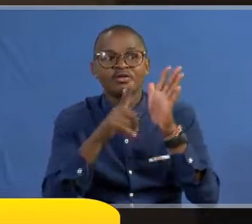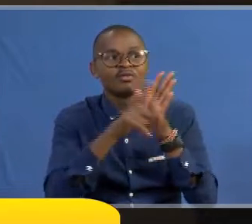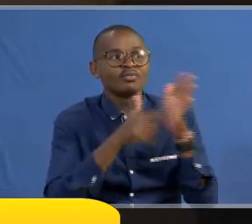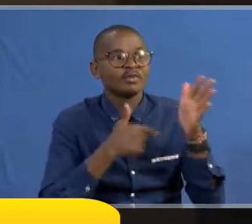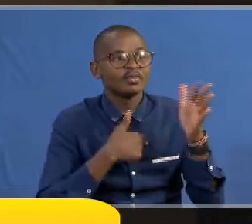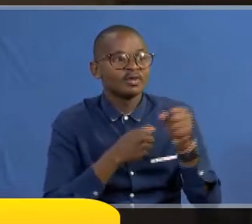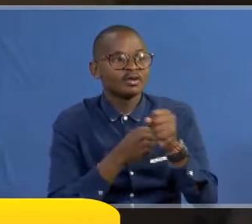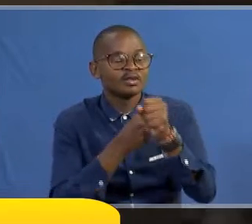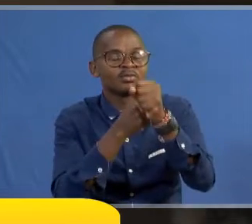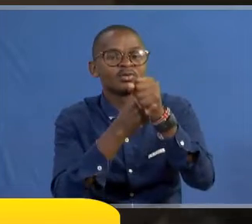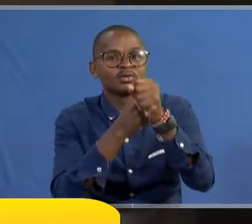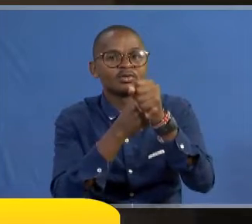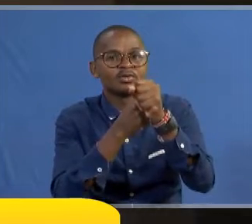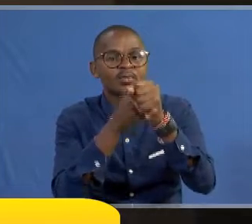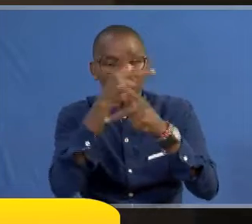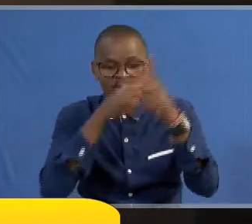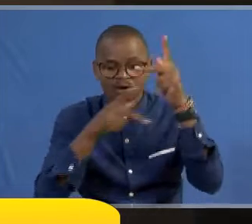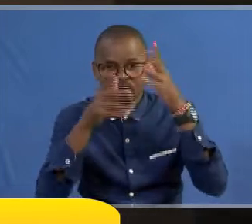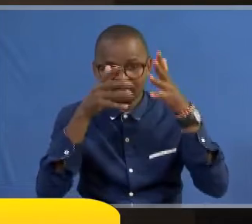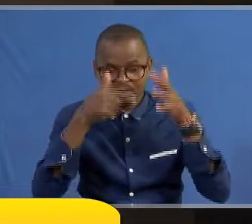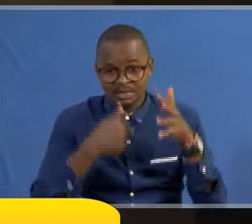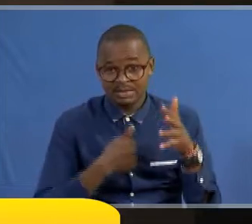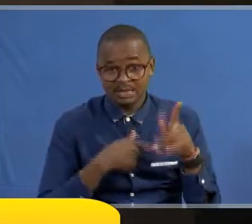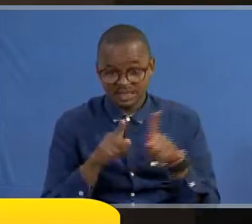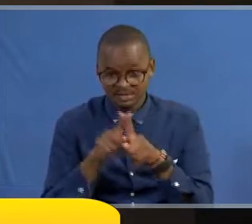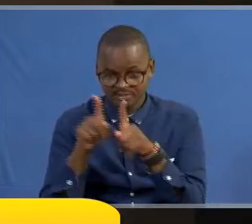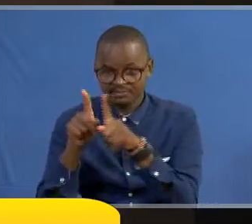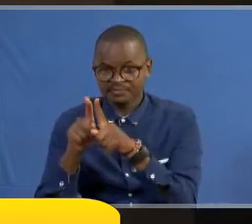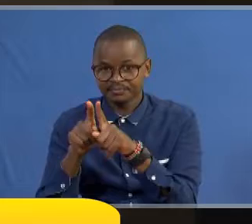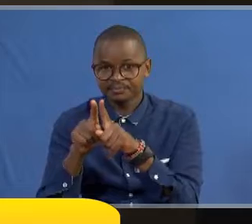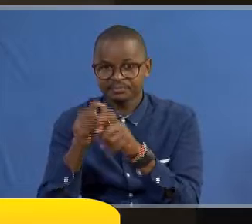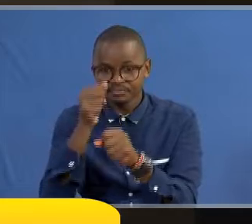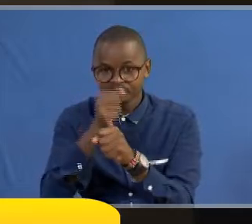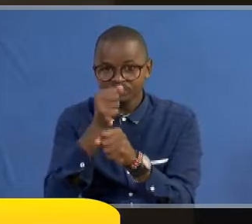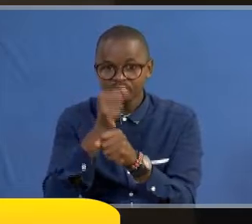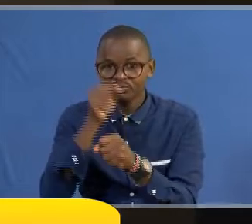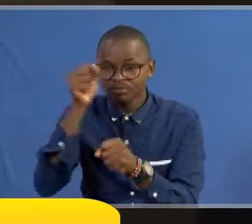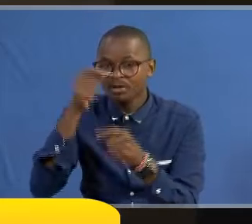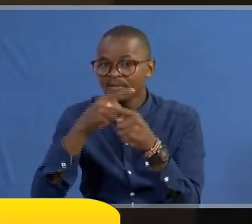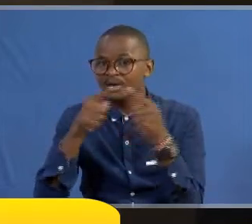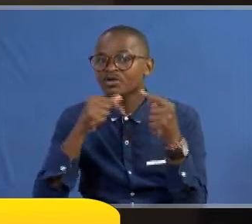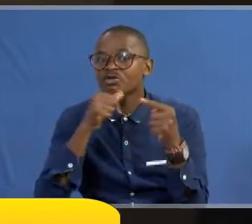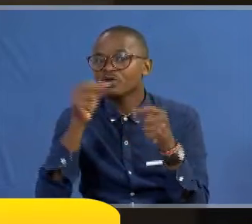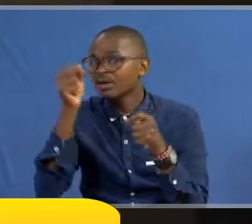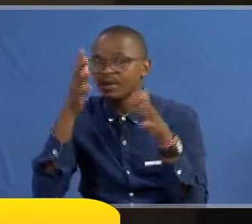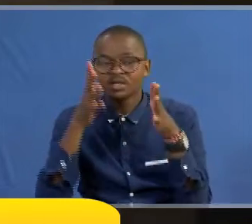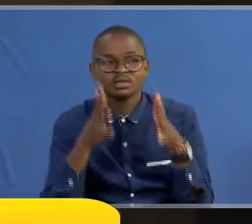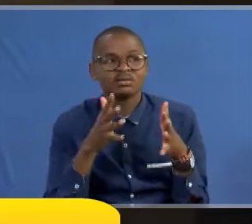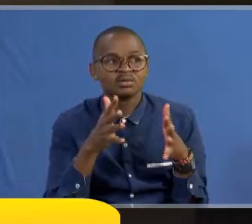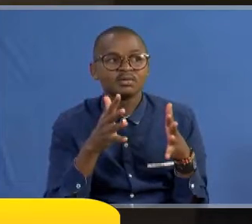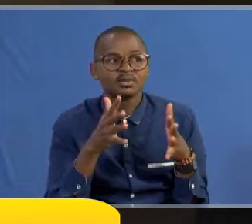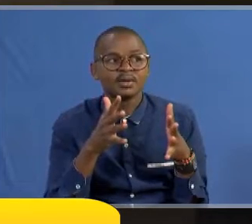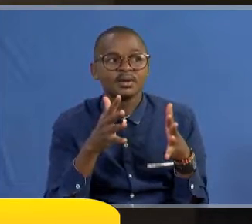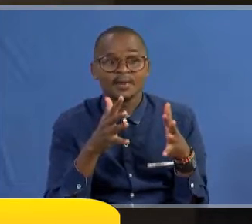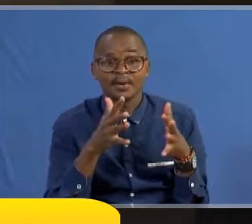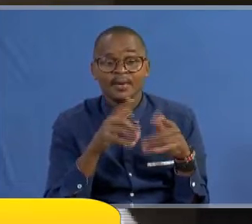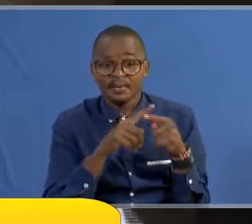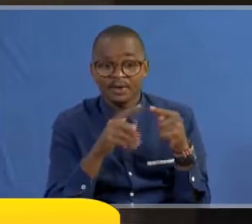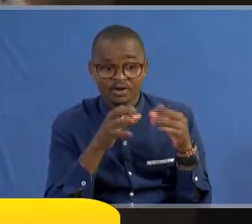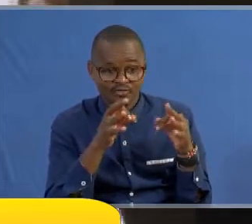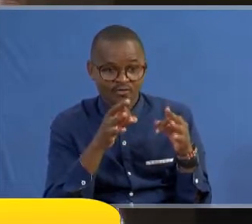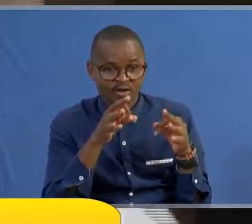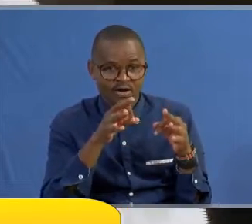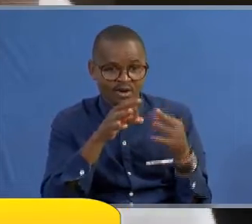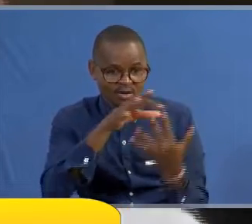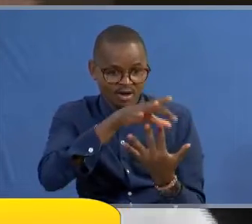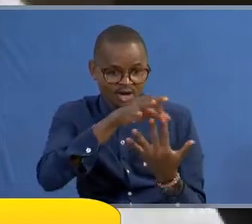namuunga mkono moja kwa moja. Hata mimi nafanya siasa, lakini si mwanasiasa. Na ikiwa nataka